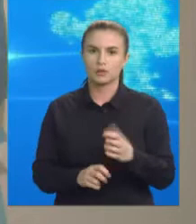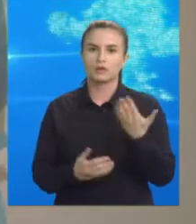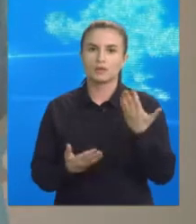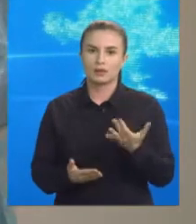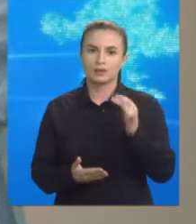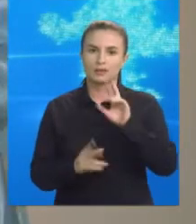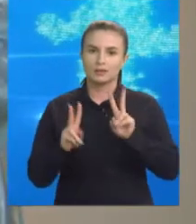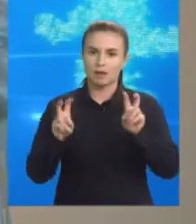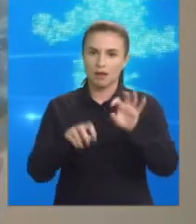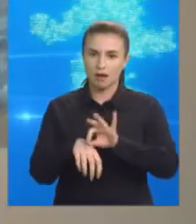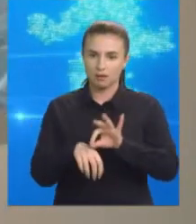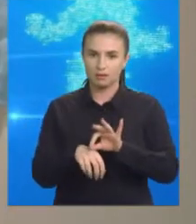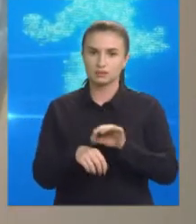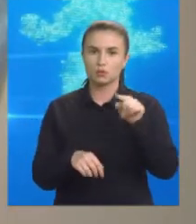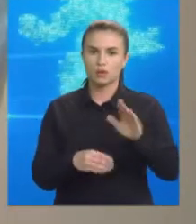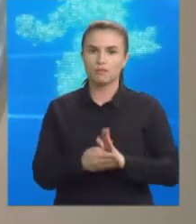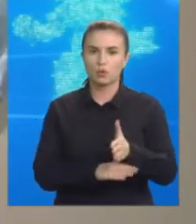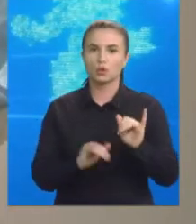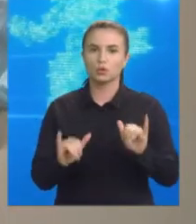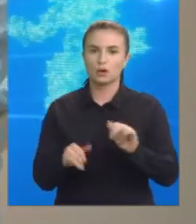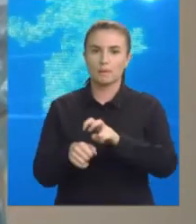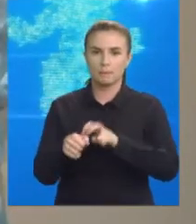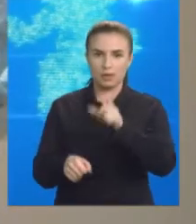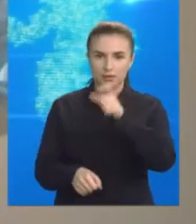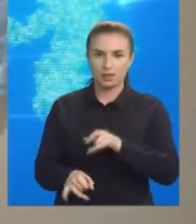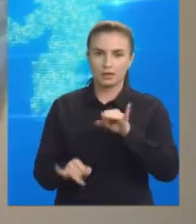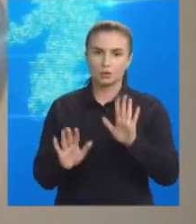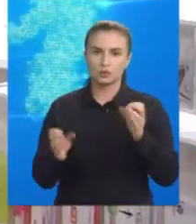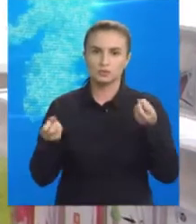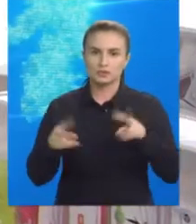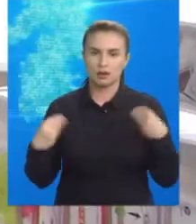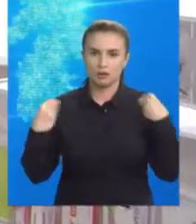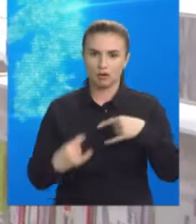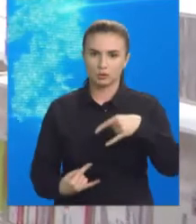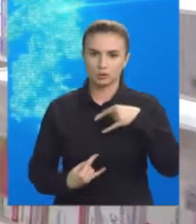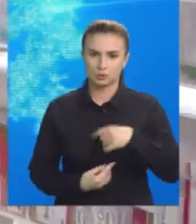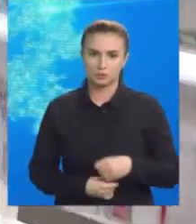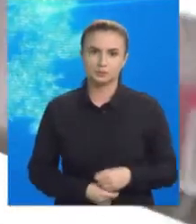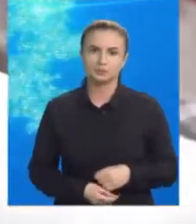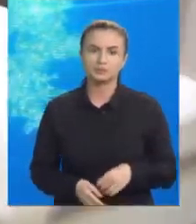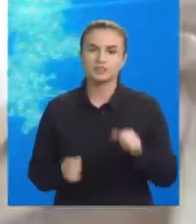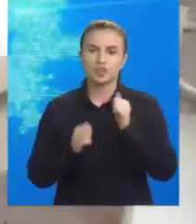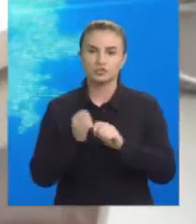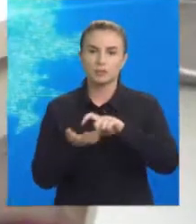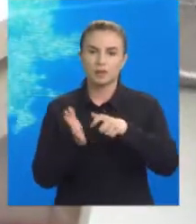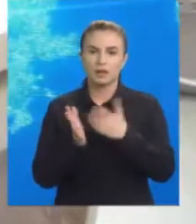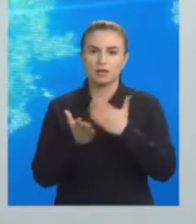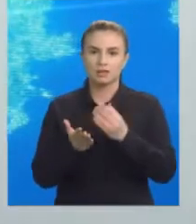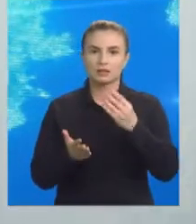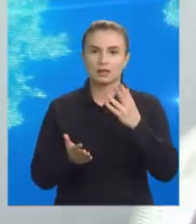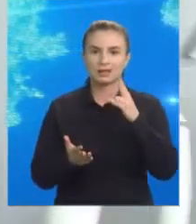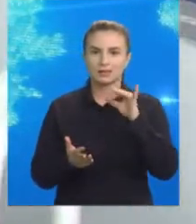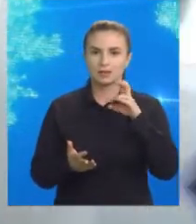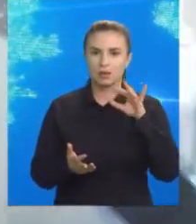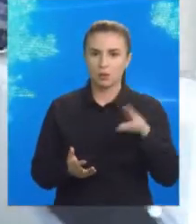диагноз. И туда вход только для медиков и только в специальных костюмах. В каждой палате есть доступ к кислороду. Кроме того,